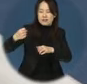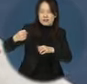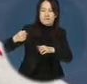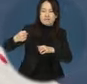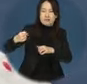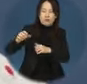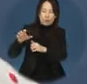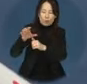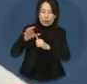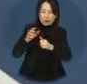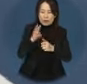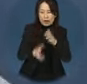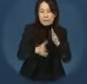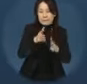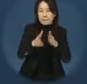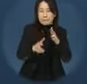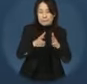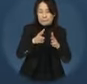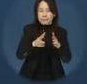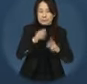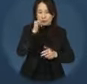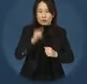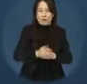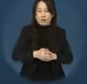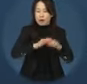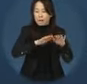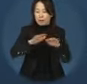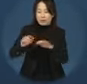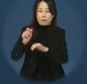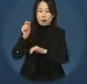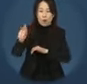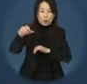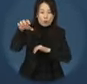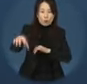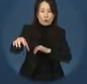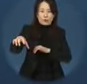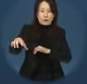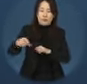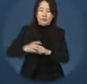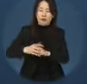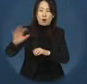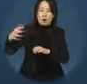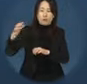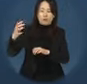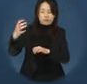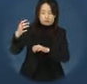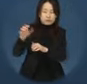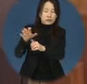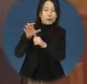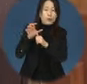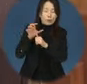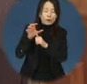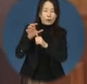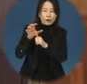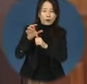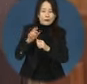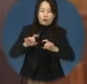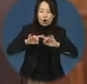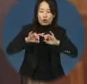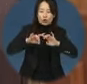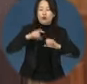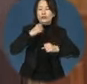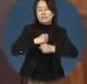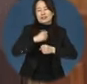거기 부인 식으로 떠있는 해상풍력 시설을 만들어서 회상 풍력을 이용해서 어리고 이제 전기를